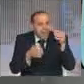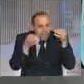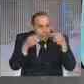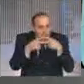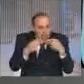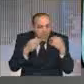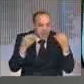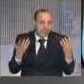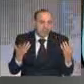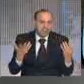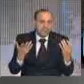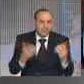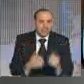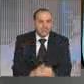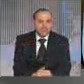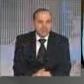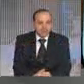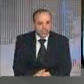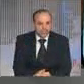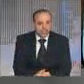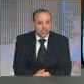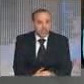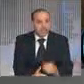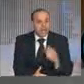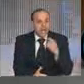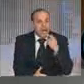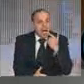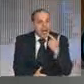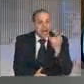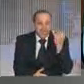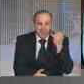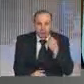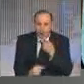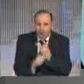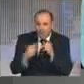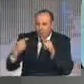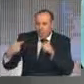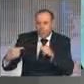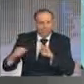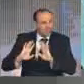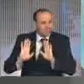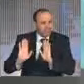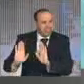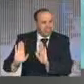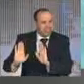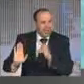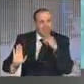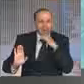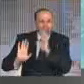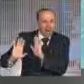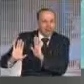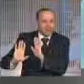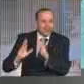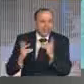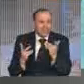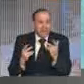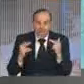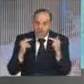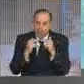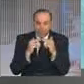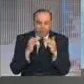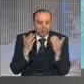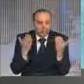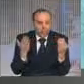للكلمه الكلمه الطيبه ل نبذ العنف خاصه خاصه على